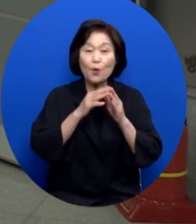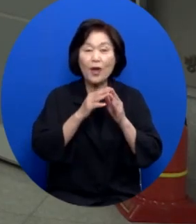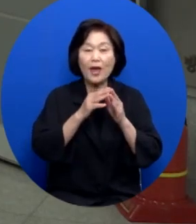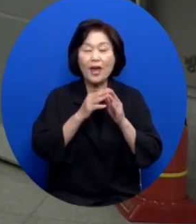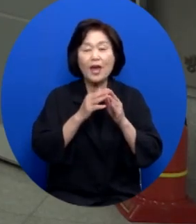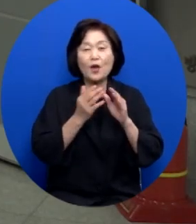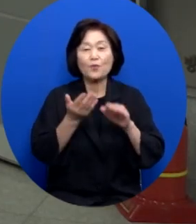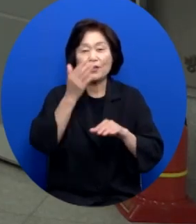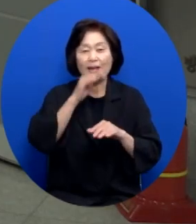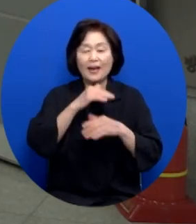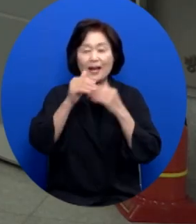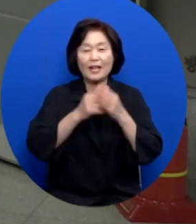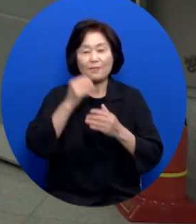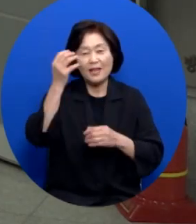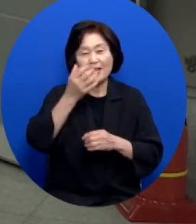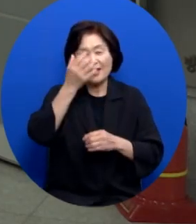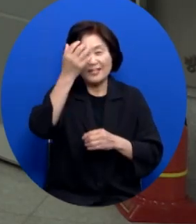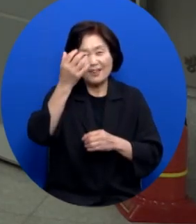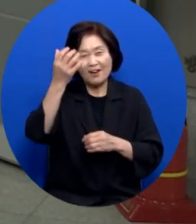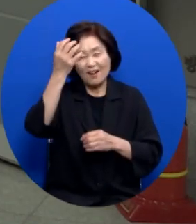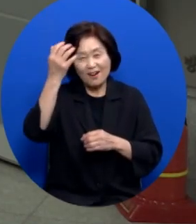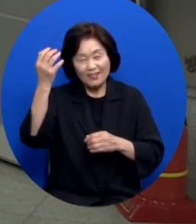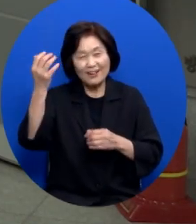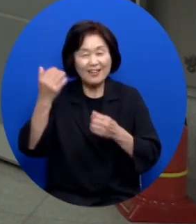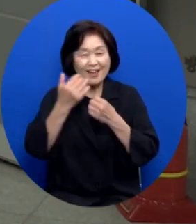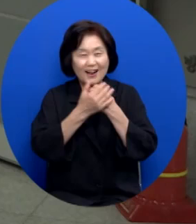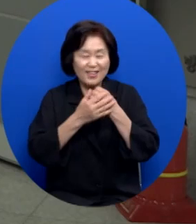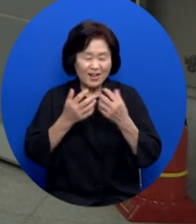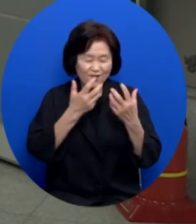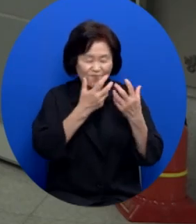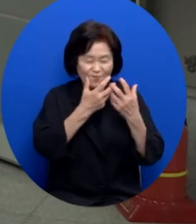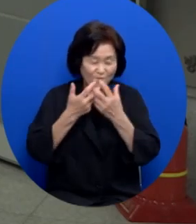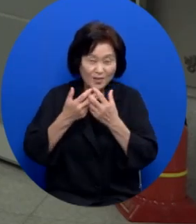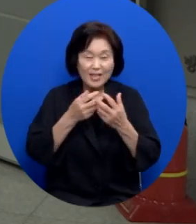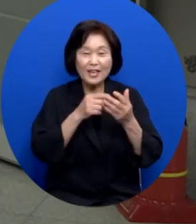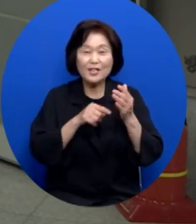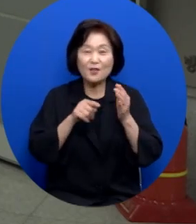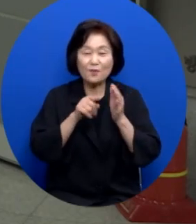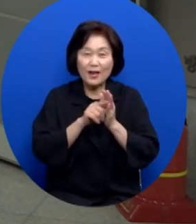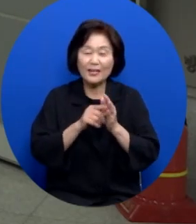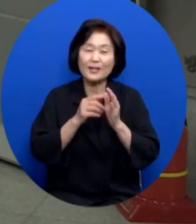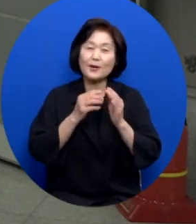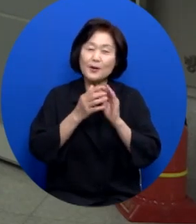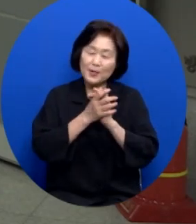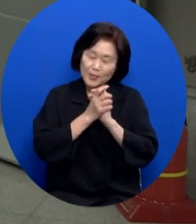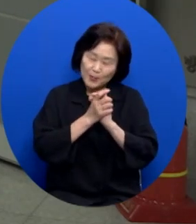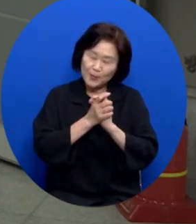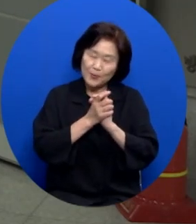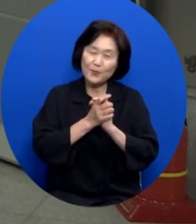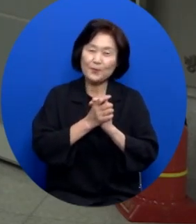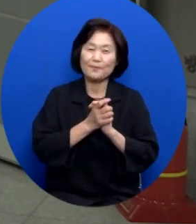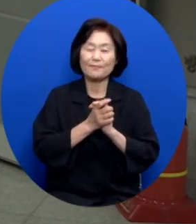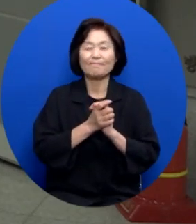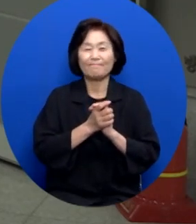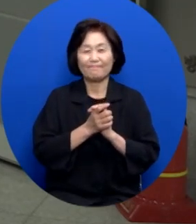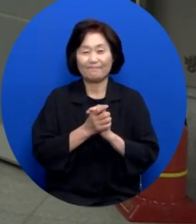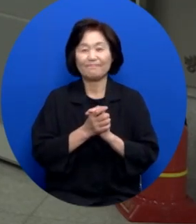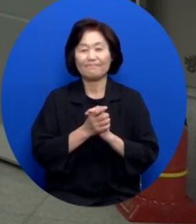하나님의 성령의 바람이 넘치도록 하나님의 은혜가 임할 수 있도록 제가 기도하는